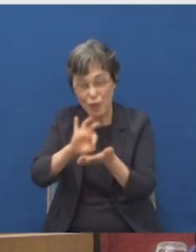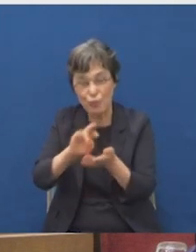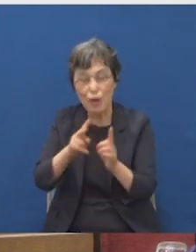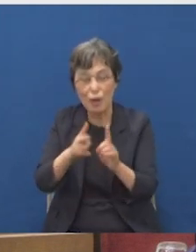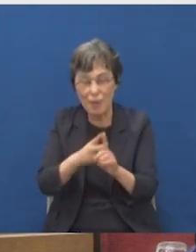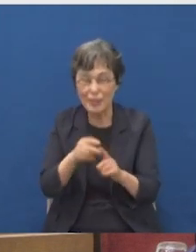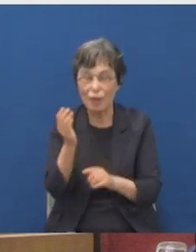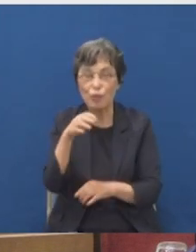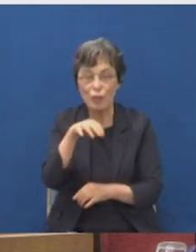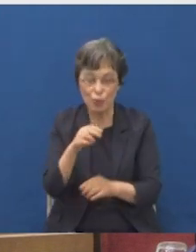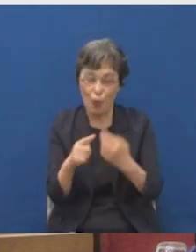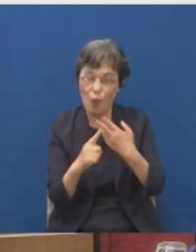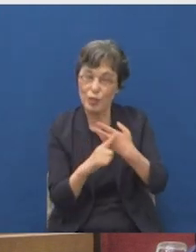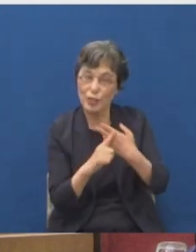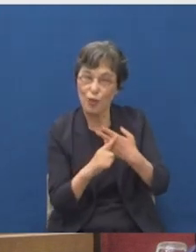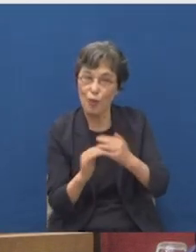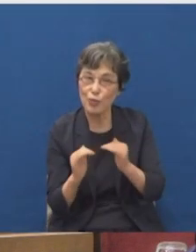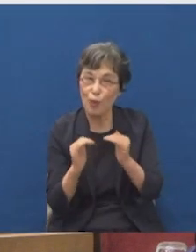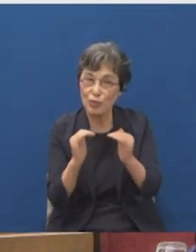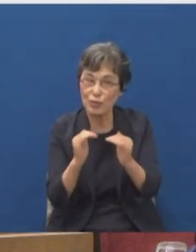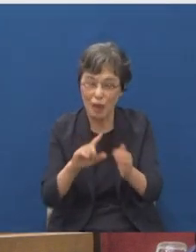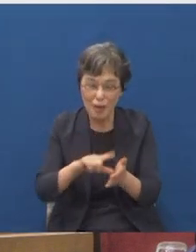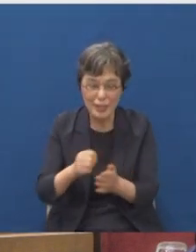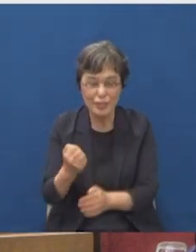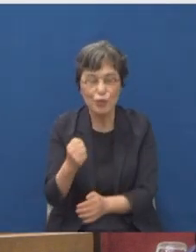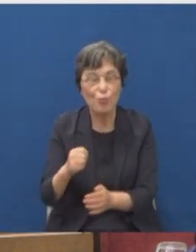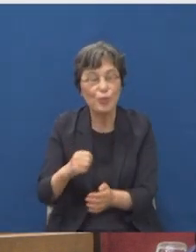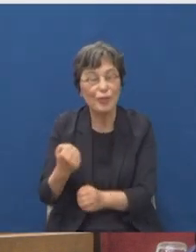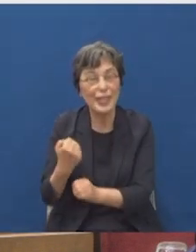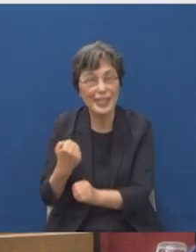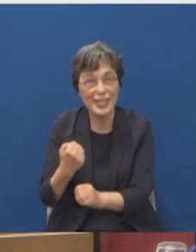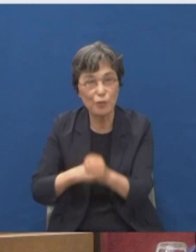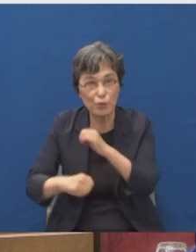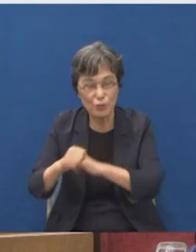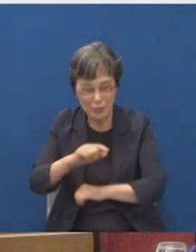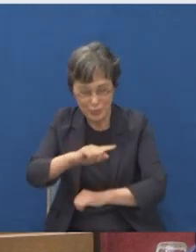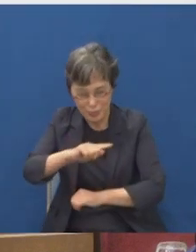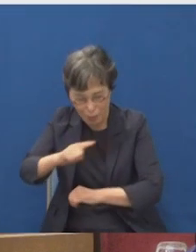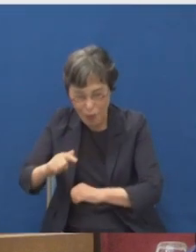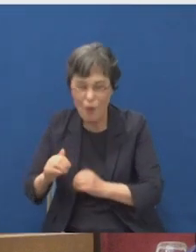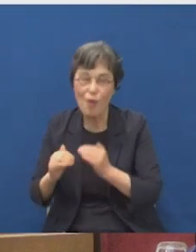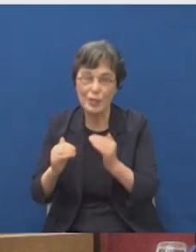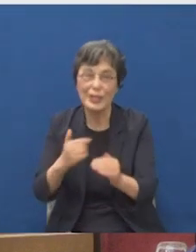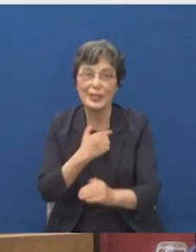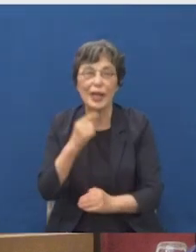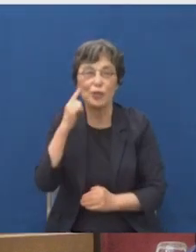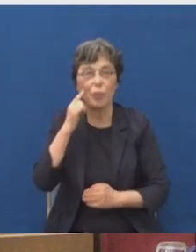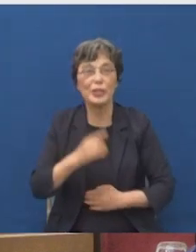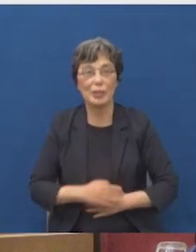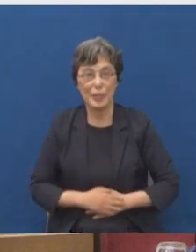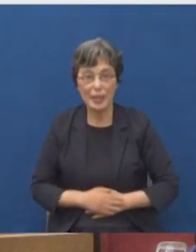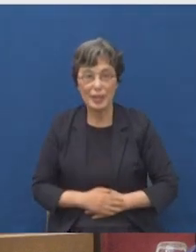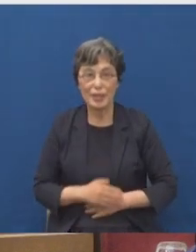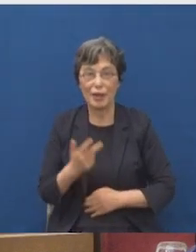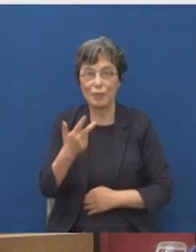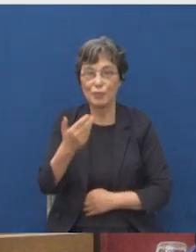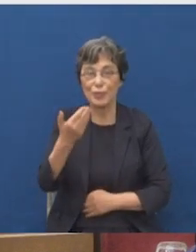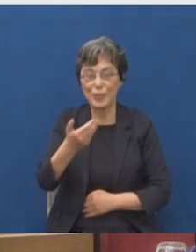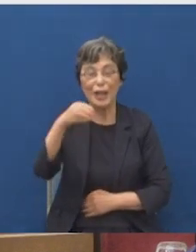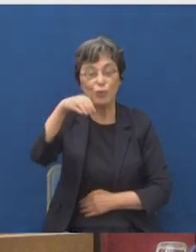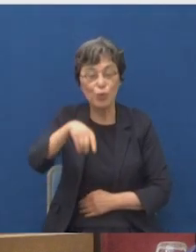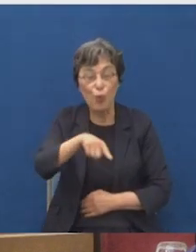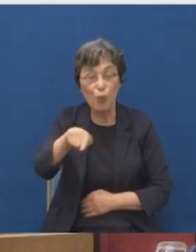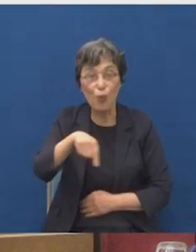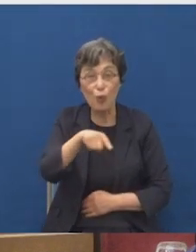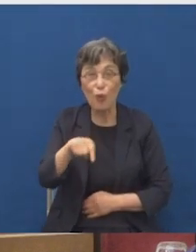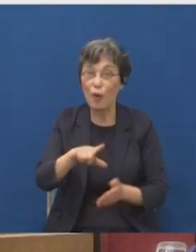役所機能を高め、地域の強みを生かした取り組み等を推進してまいります。区役所におきまして、